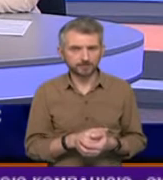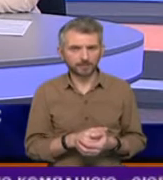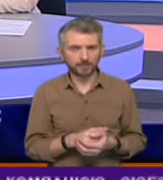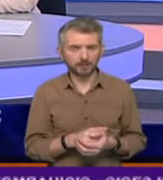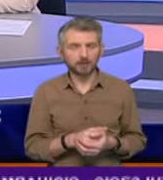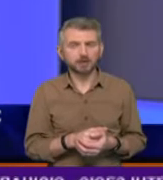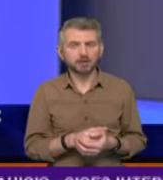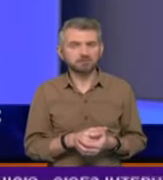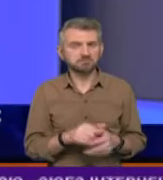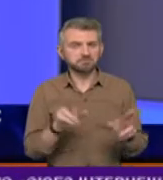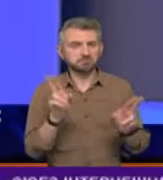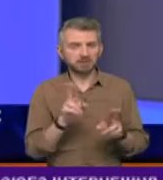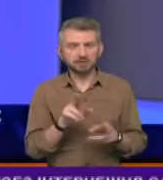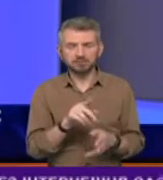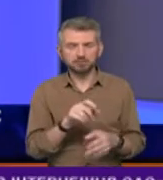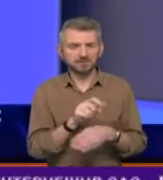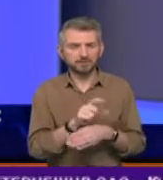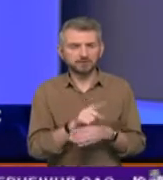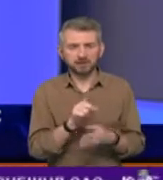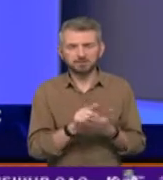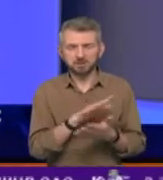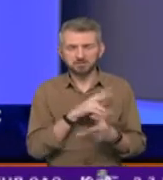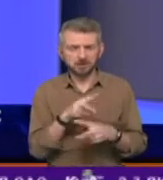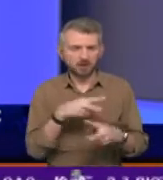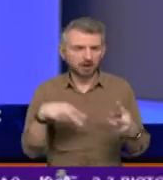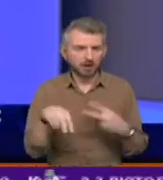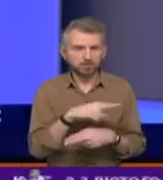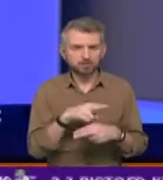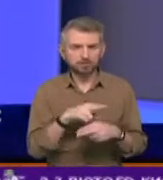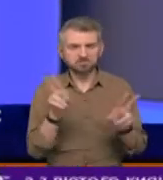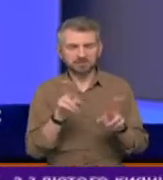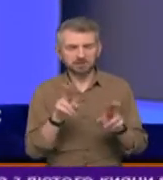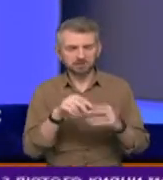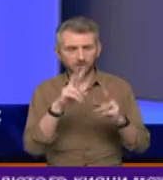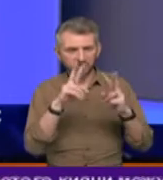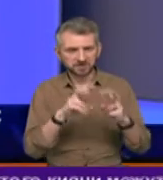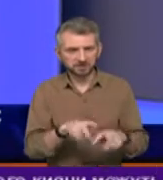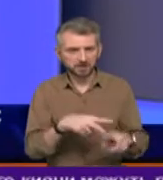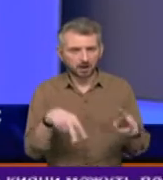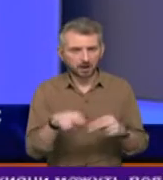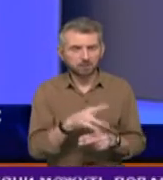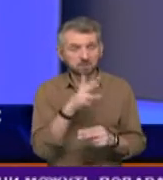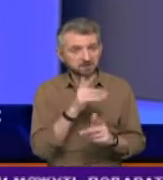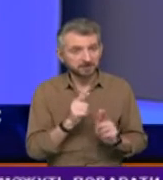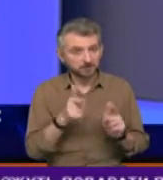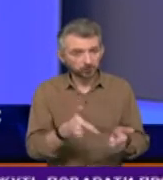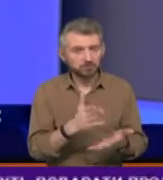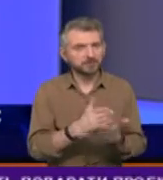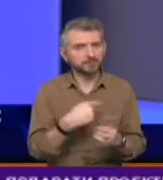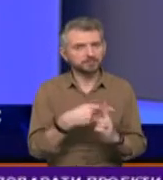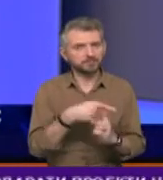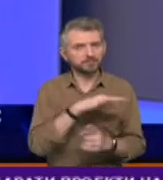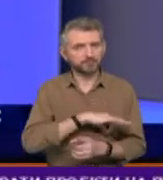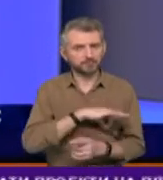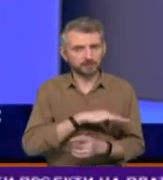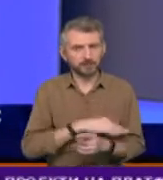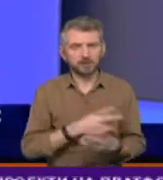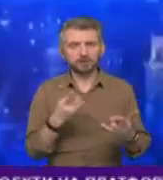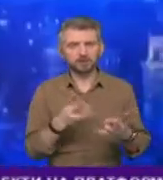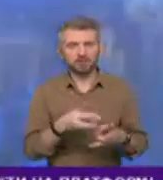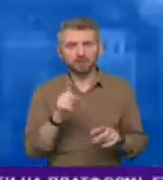заповнюю особисті дані, вказую предмети і натискаю «Сформувати карту». Роздрукувавши реєстраційну картку, формуємо пакет